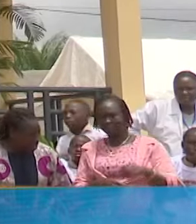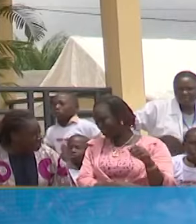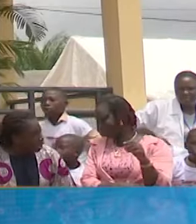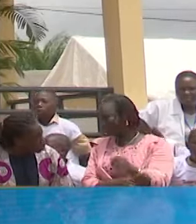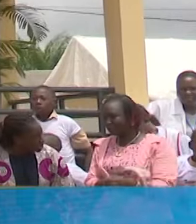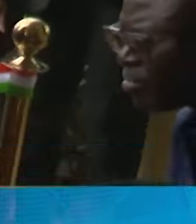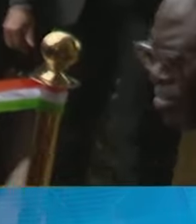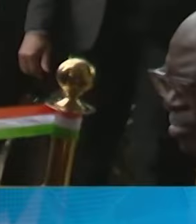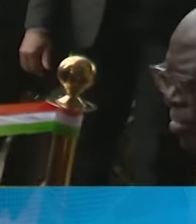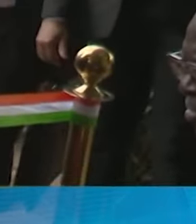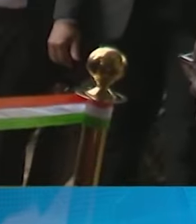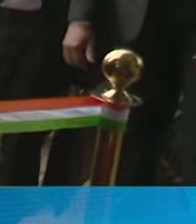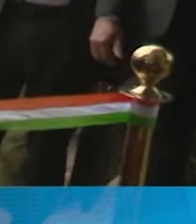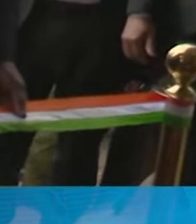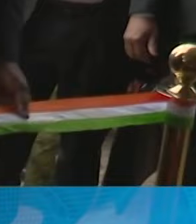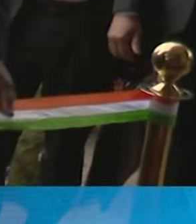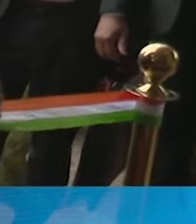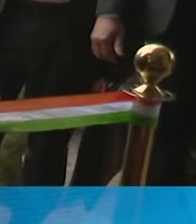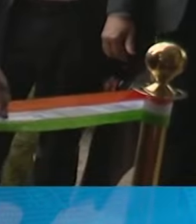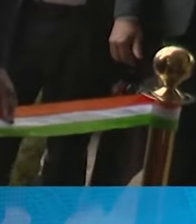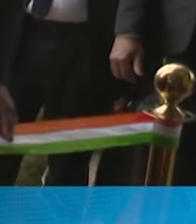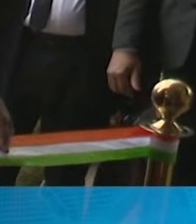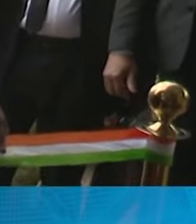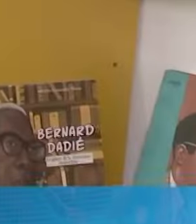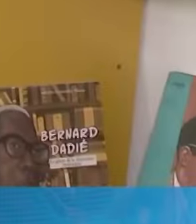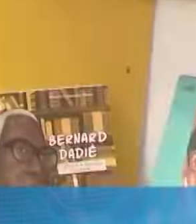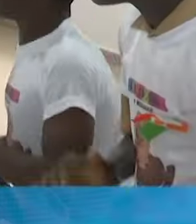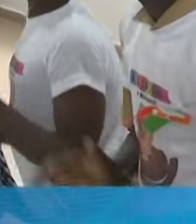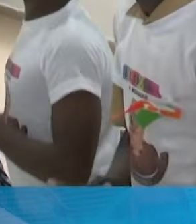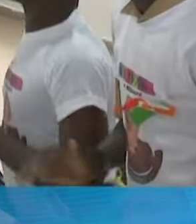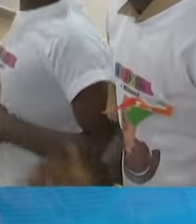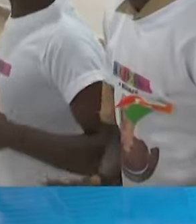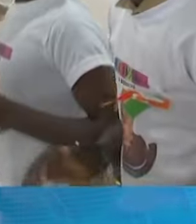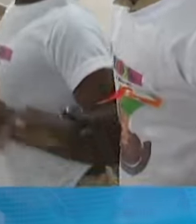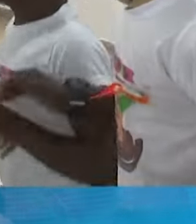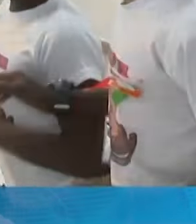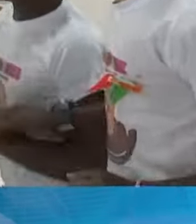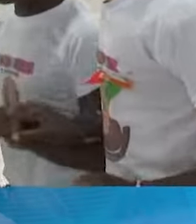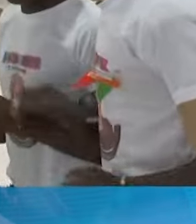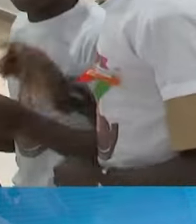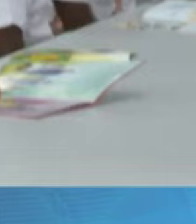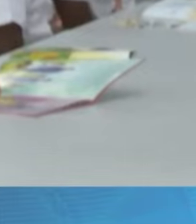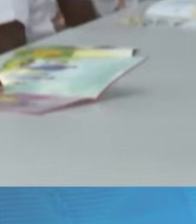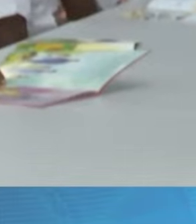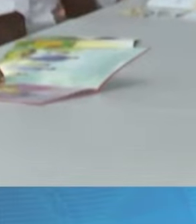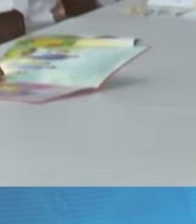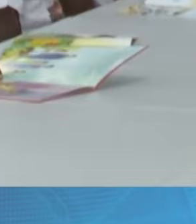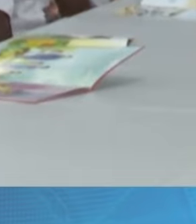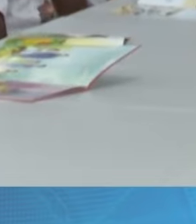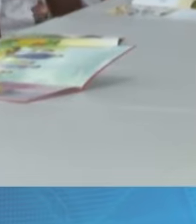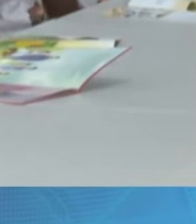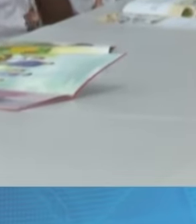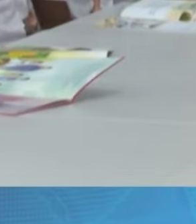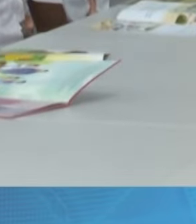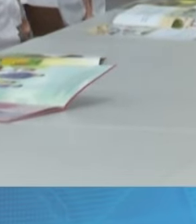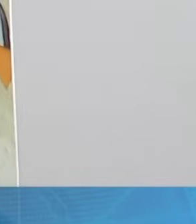la capitale de Gbeke, à Bouaké, par la première dame Dominique Ouattara. Sa fondation Children of Africa met une dotation de 15